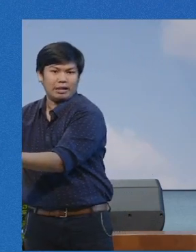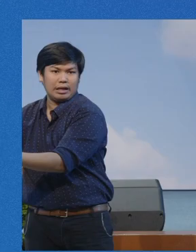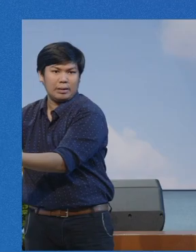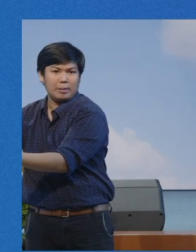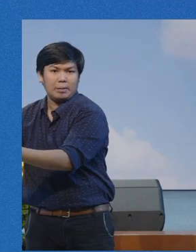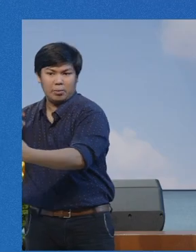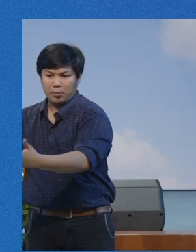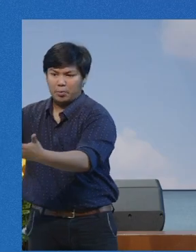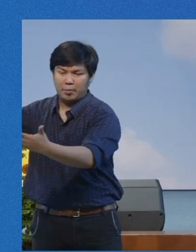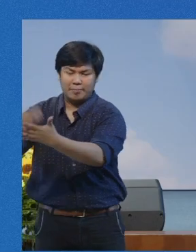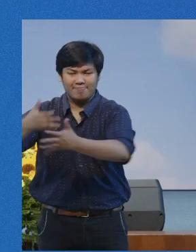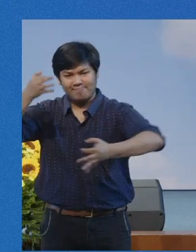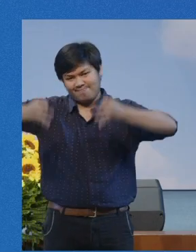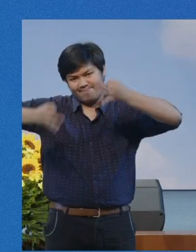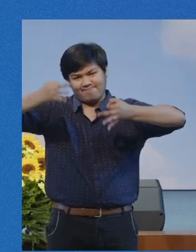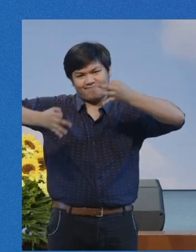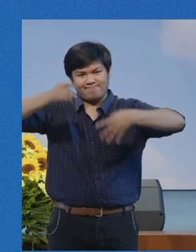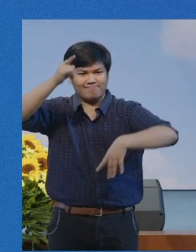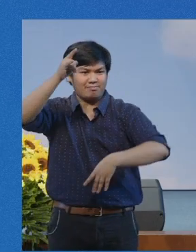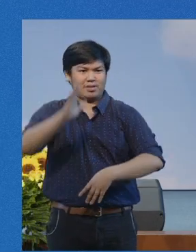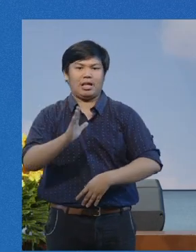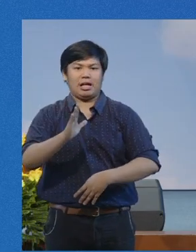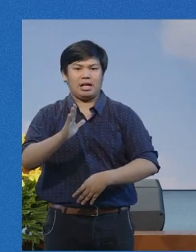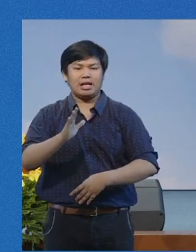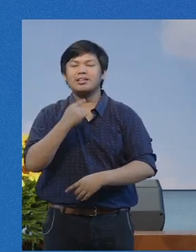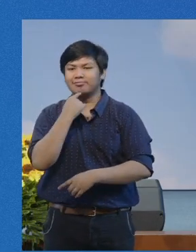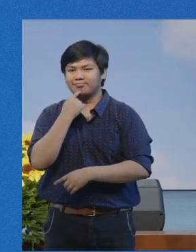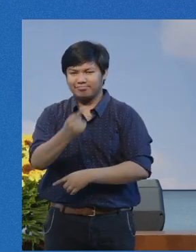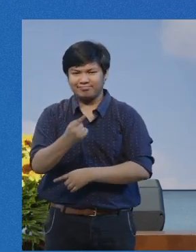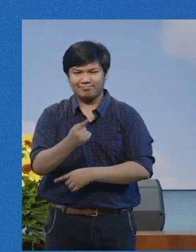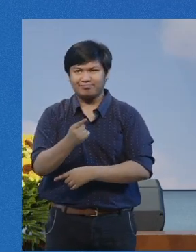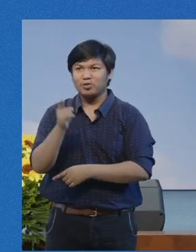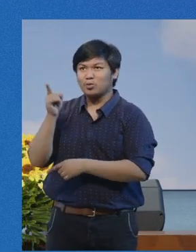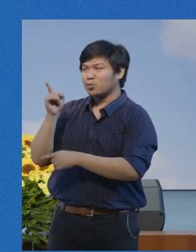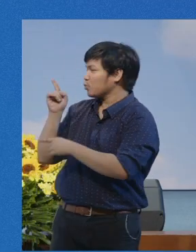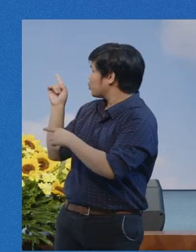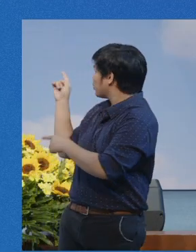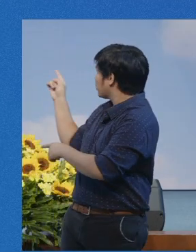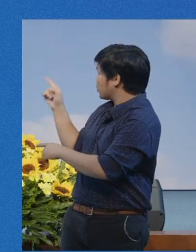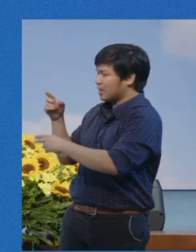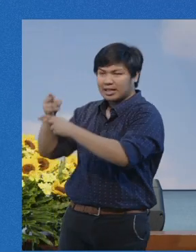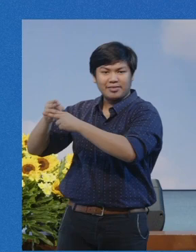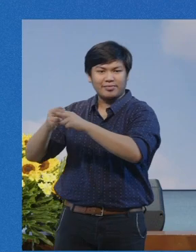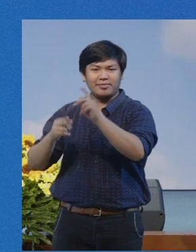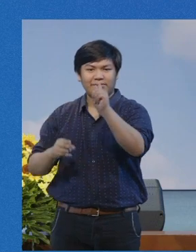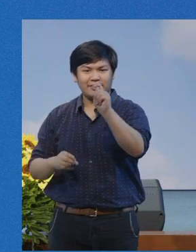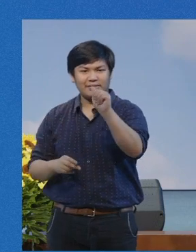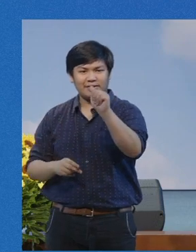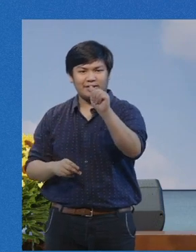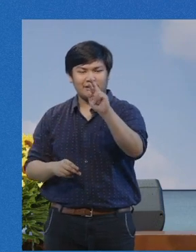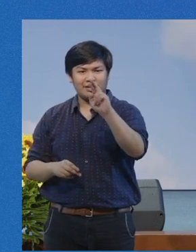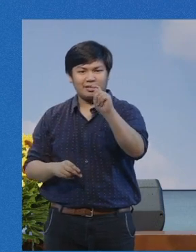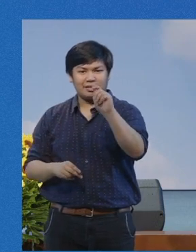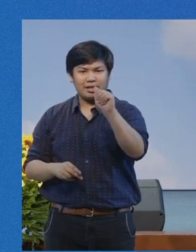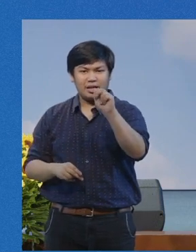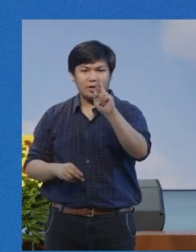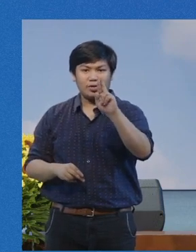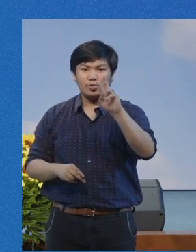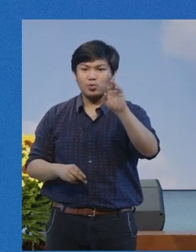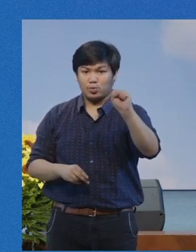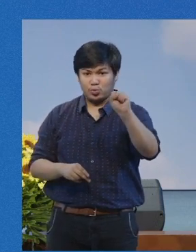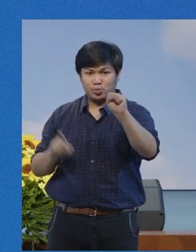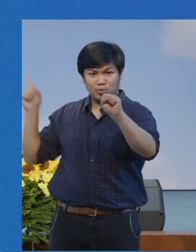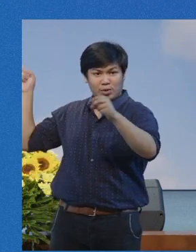of the great day. Yun po ang sinasabi dito sa mga confined demons. Pero marami pa po